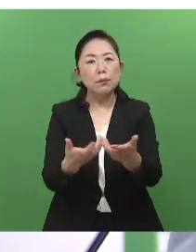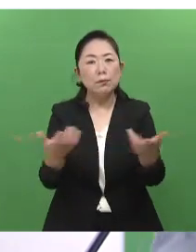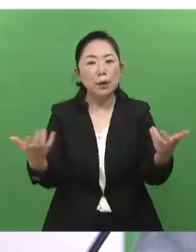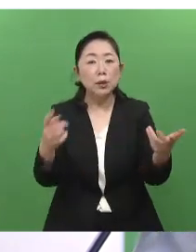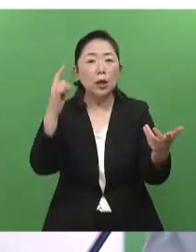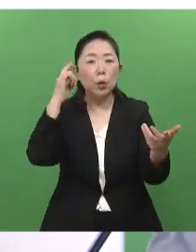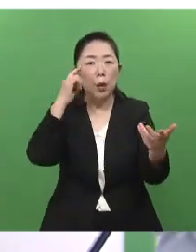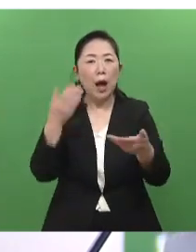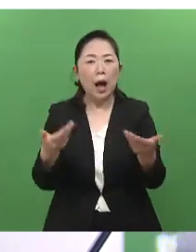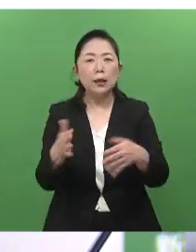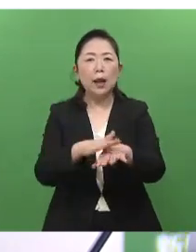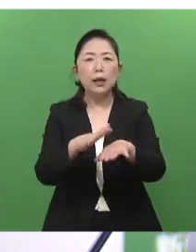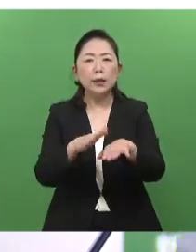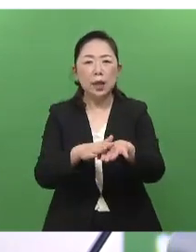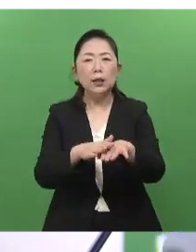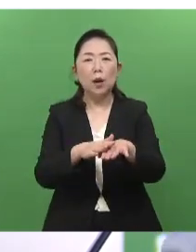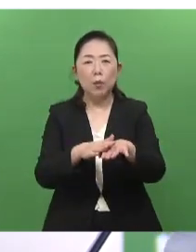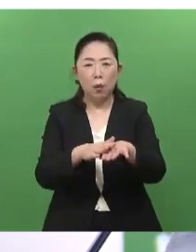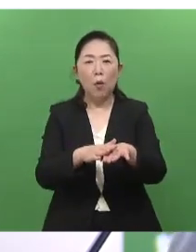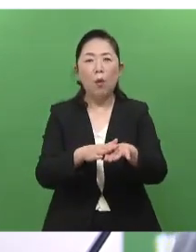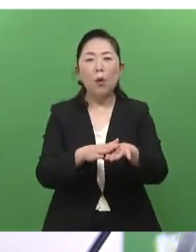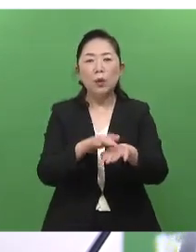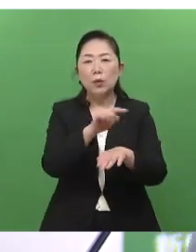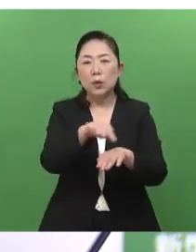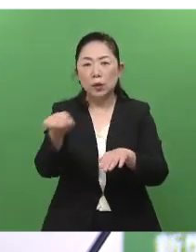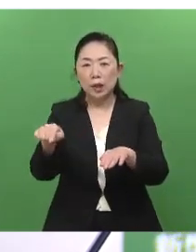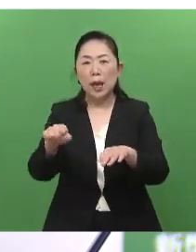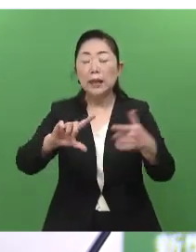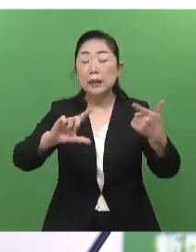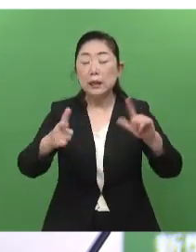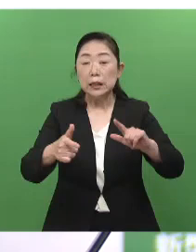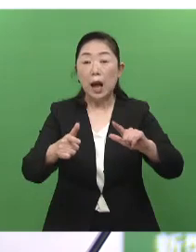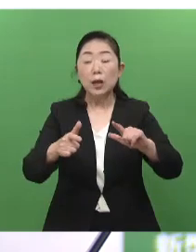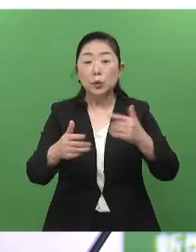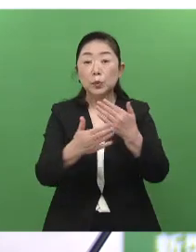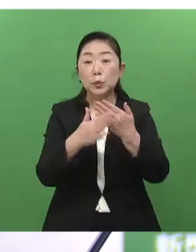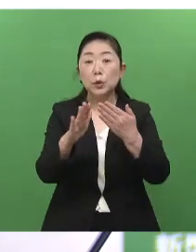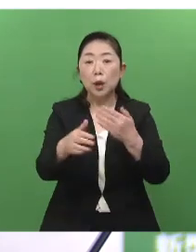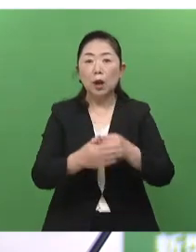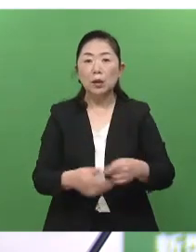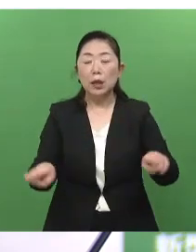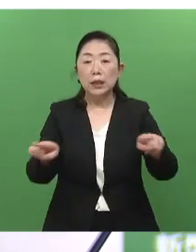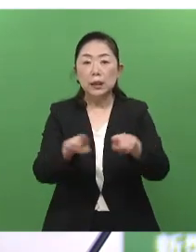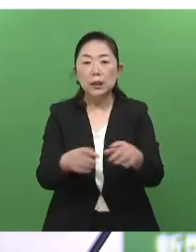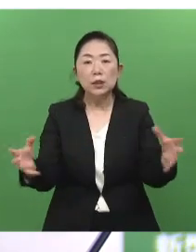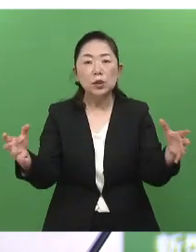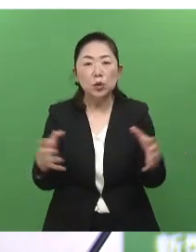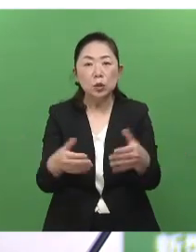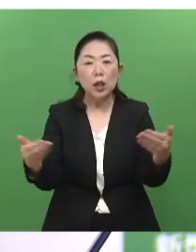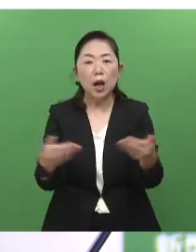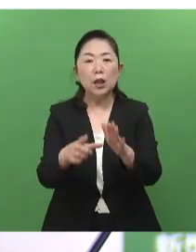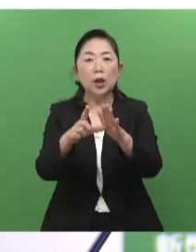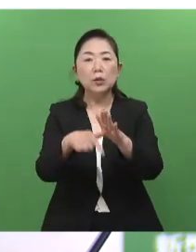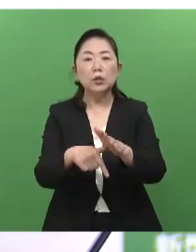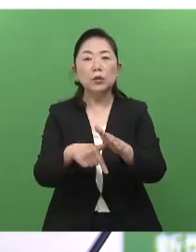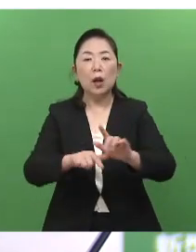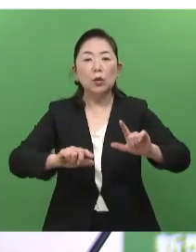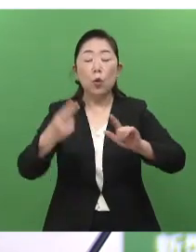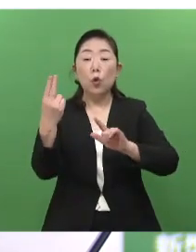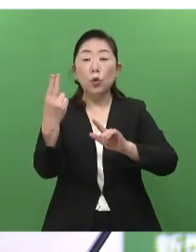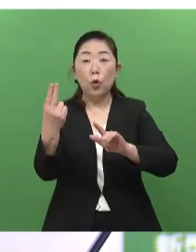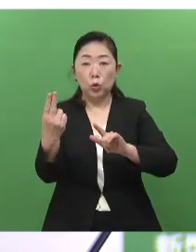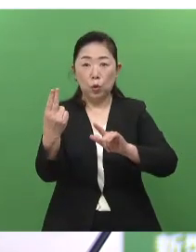ているというふうに現場の取材をしていて感じるんですが、そういったところを一緒に働いてもらう上でどういったところが東京都